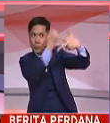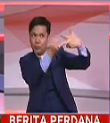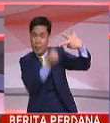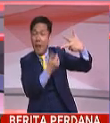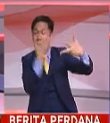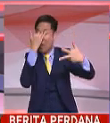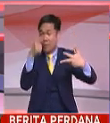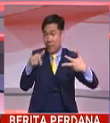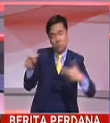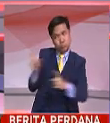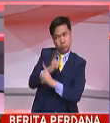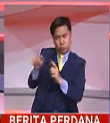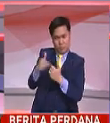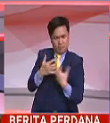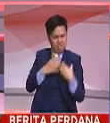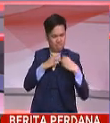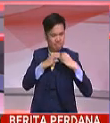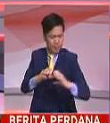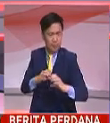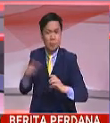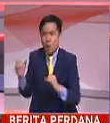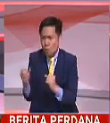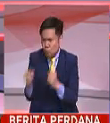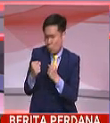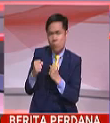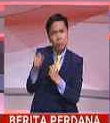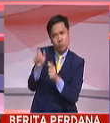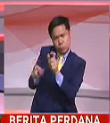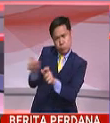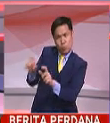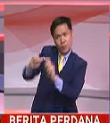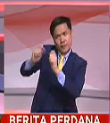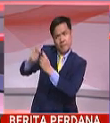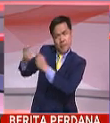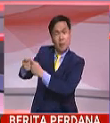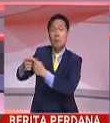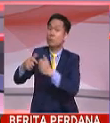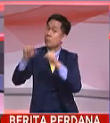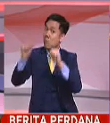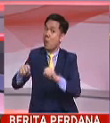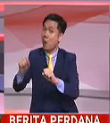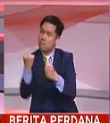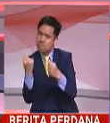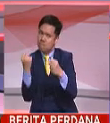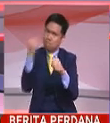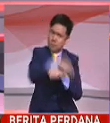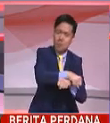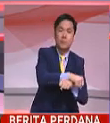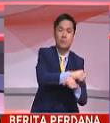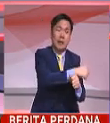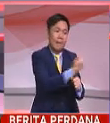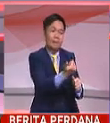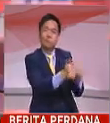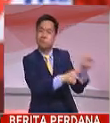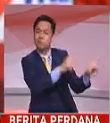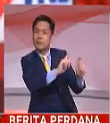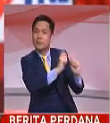displin smangat Jatidiri dan kekentalan jiwa pemain memberikan tmb kelebihan berbanding pasukan lawan